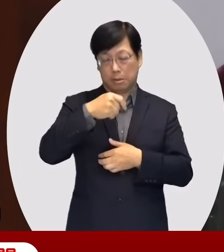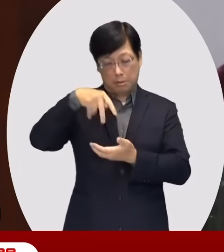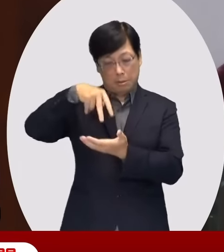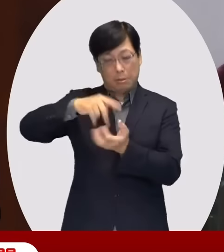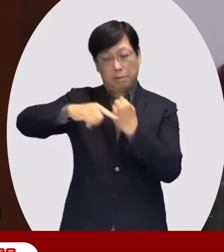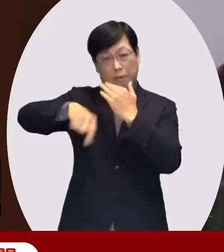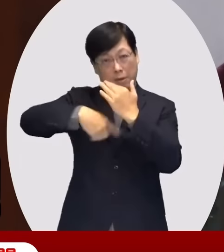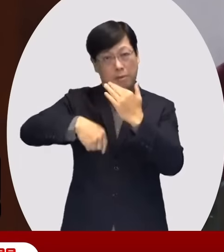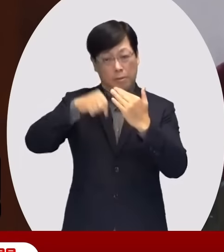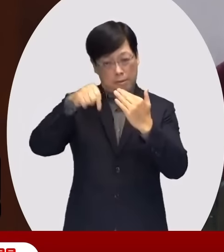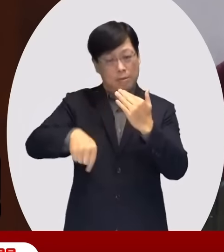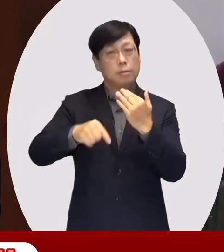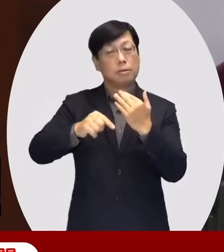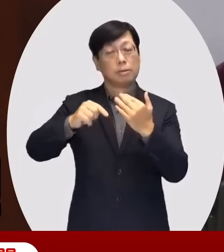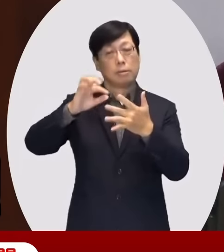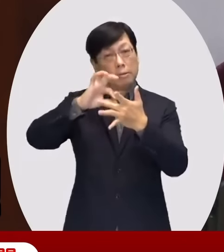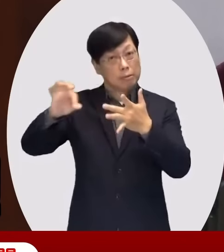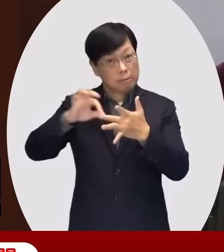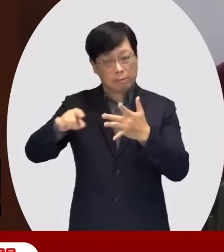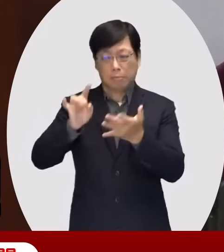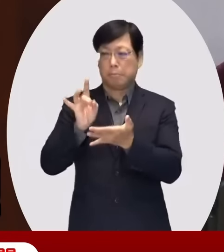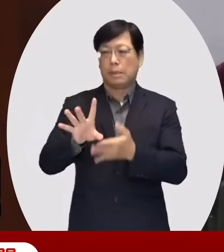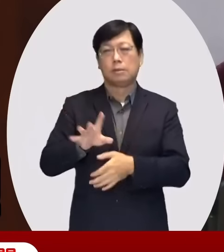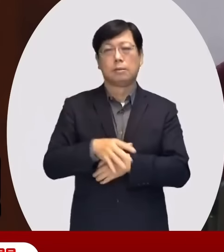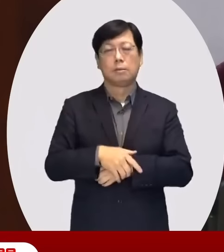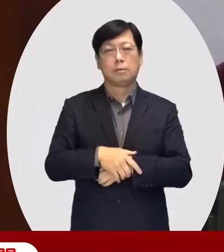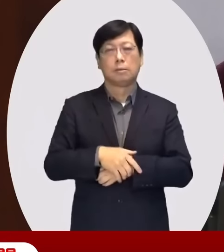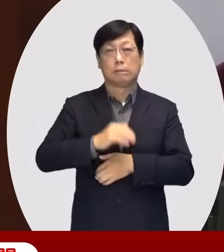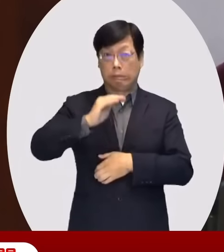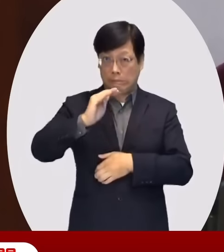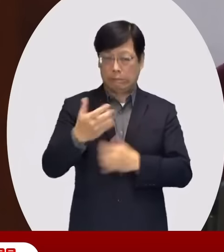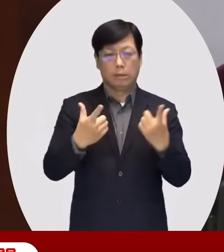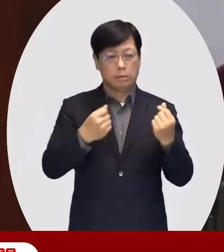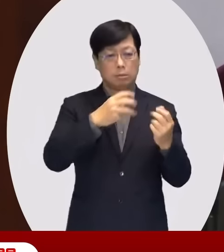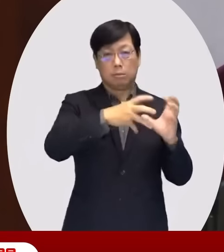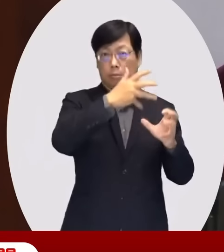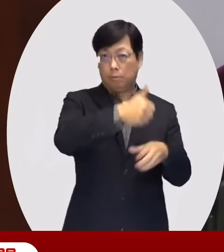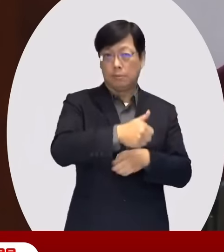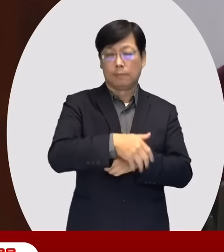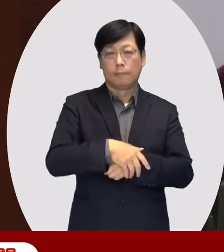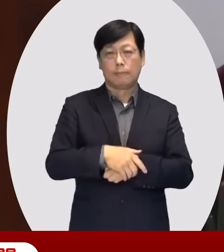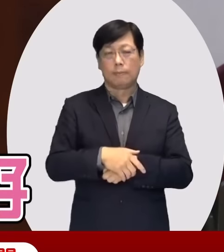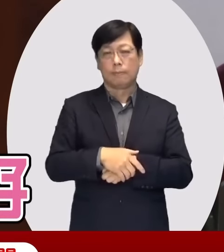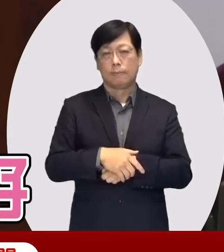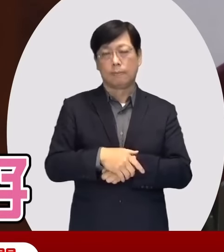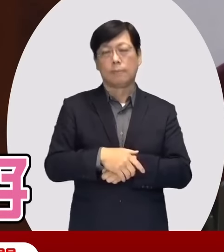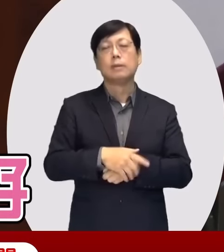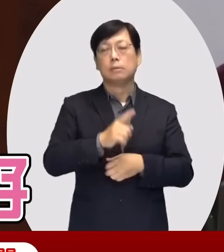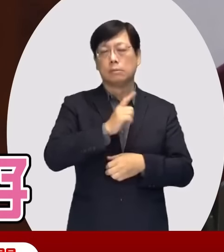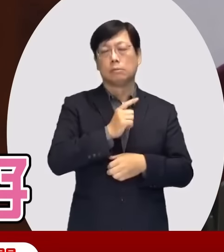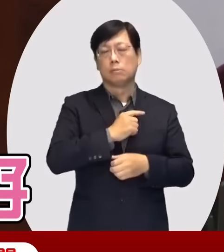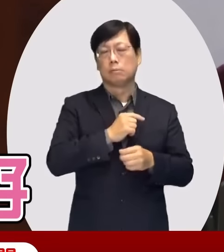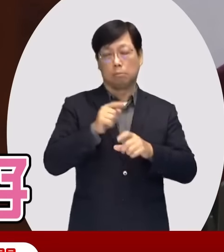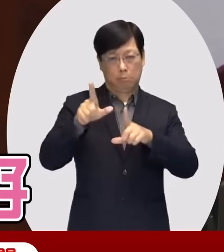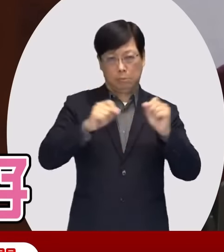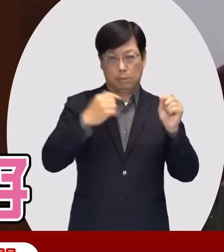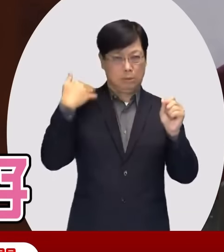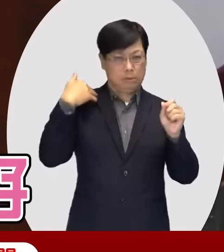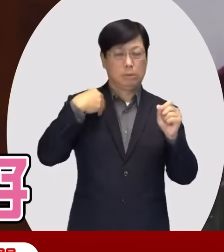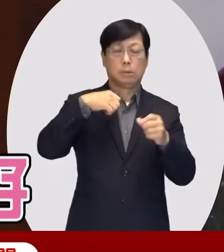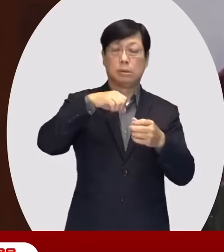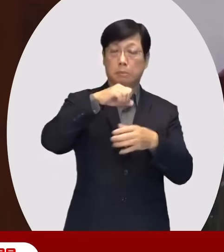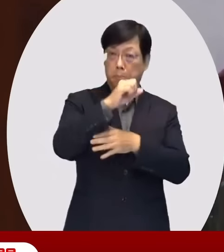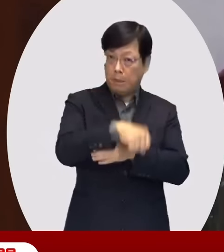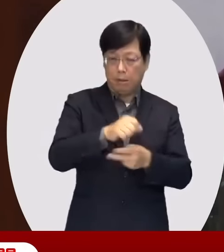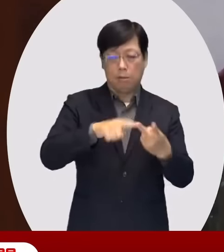立法院自己去把这一条删掉，但是也请总统履行他的承诺